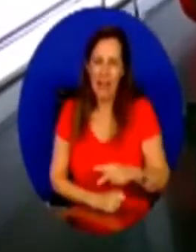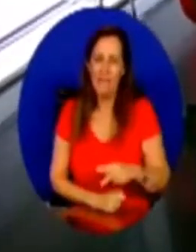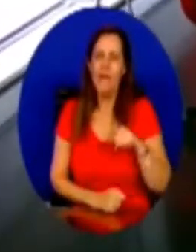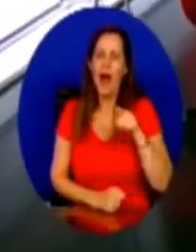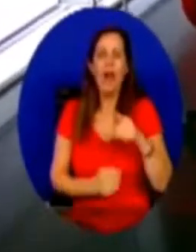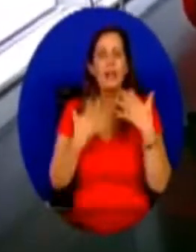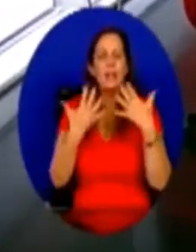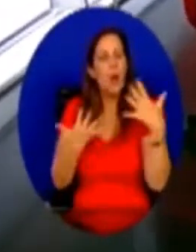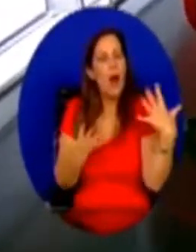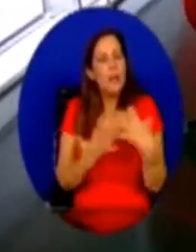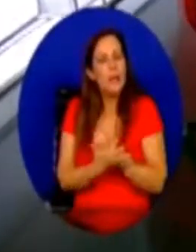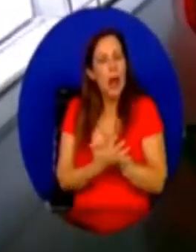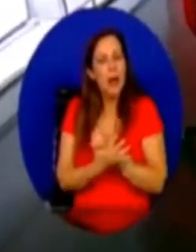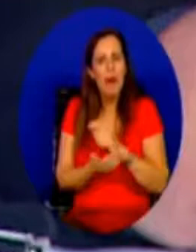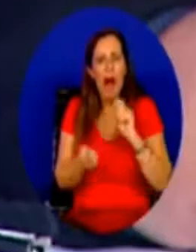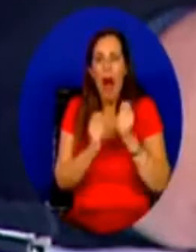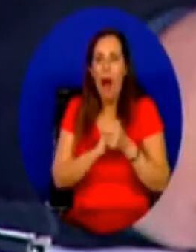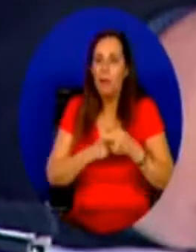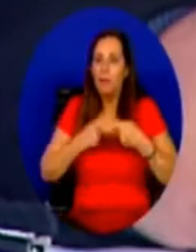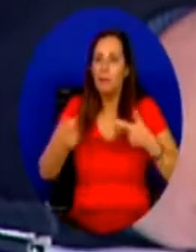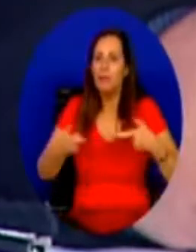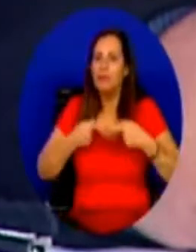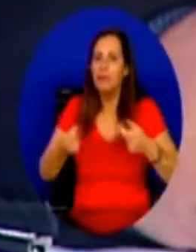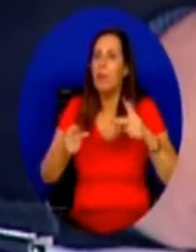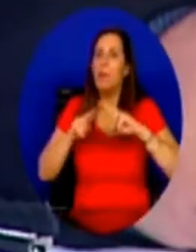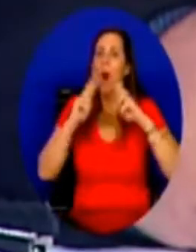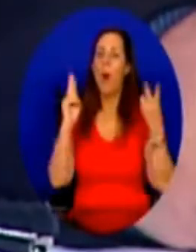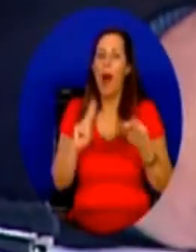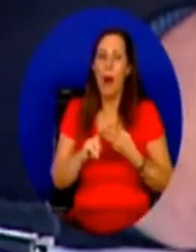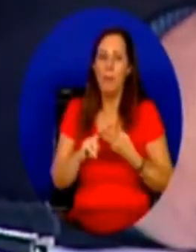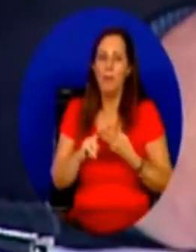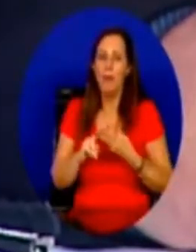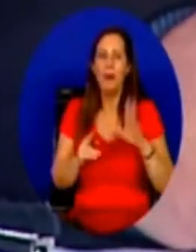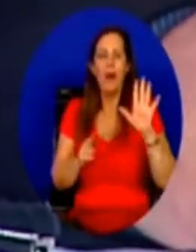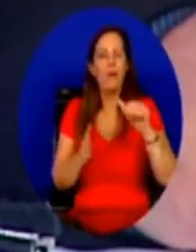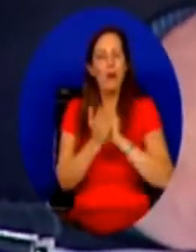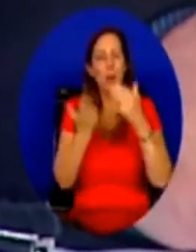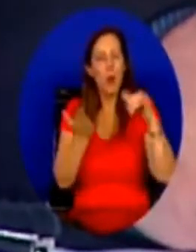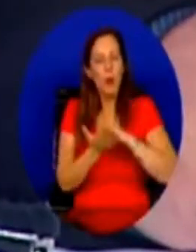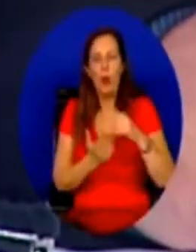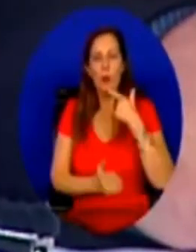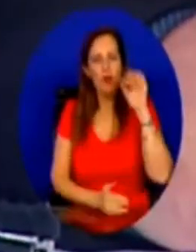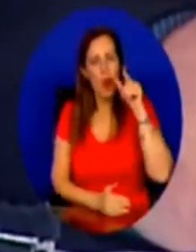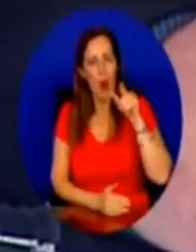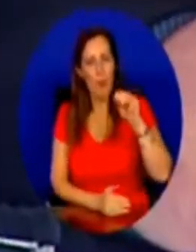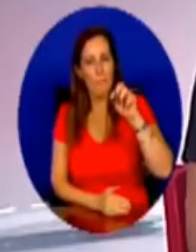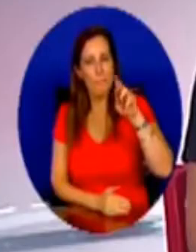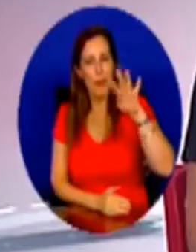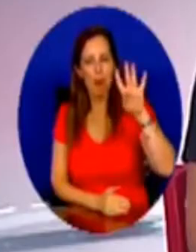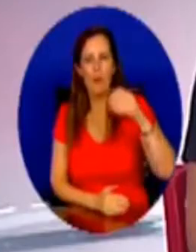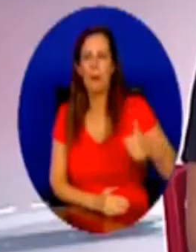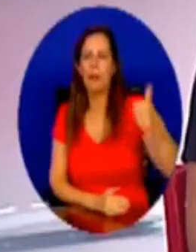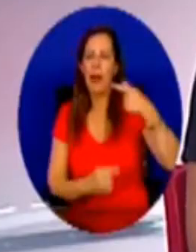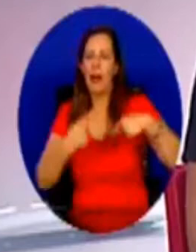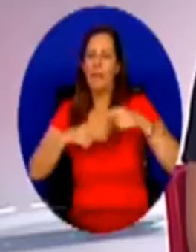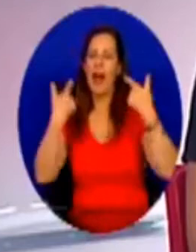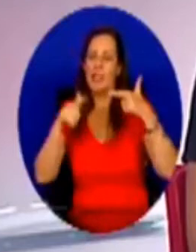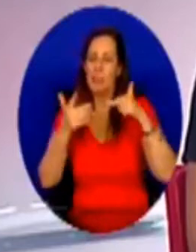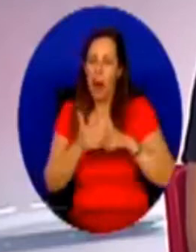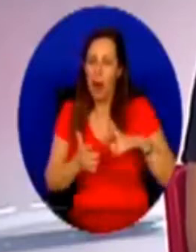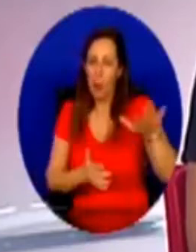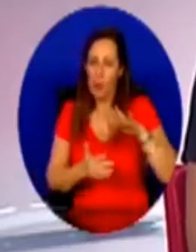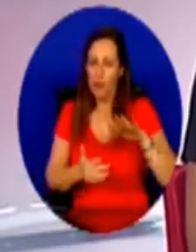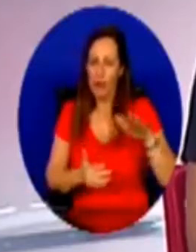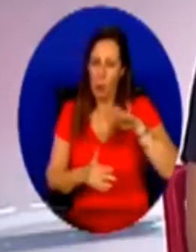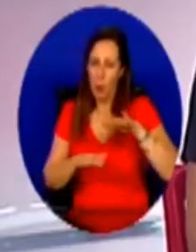על סיפור ההצלחה הזה, הפך לרב מחר עולמי של הניו יורק טיימס. אנחנו אומרים שלום למרב ניר, מנהלת אגף הסברה וקיימות